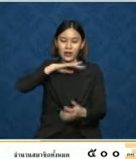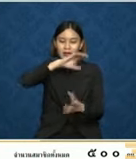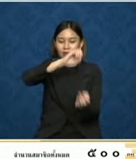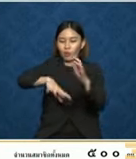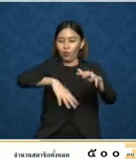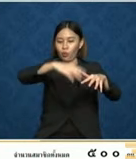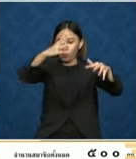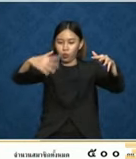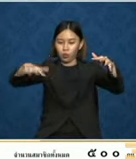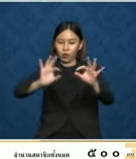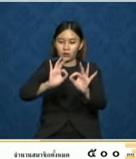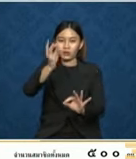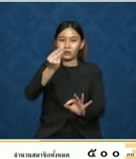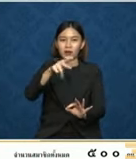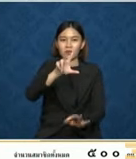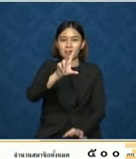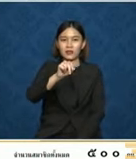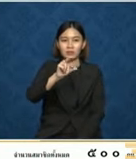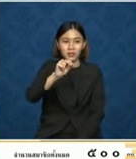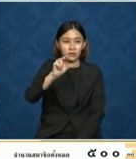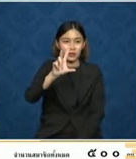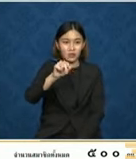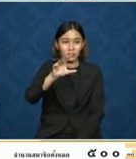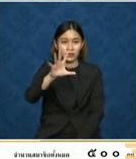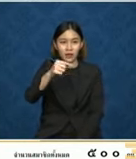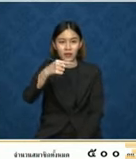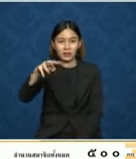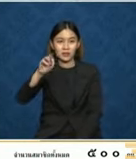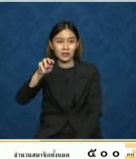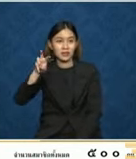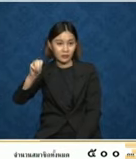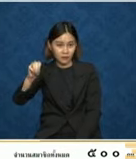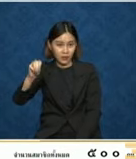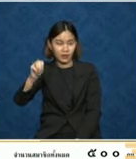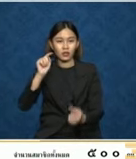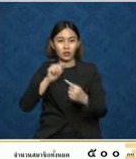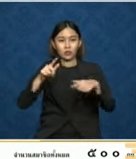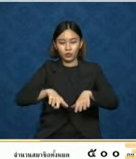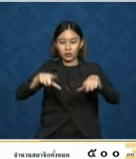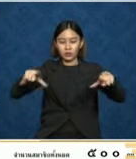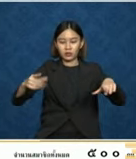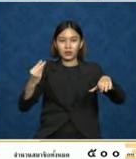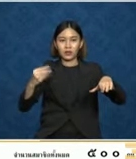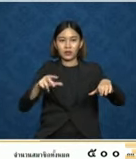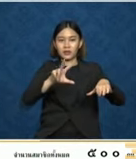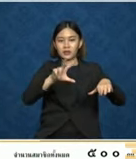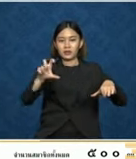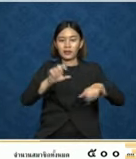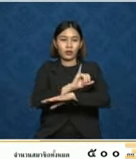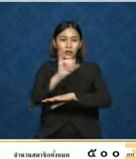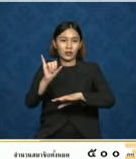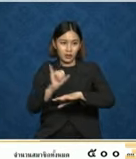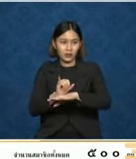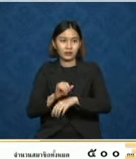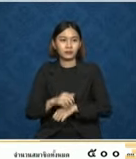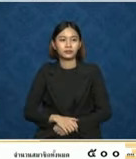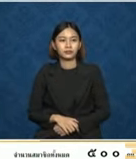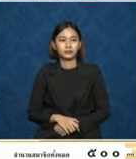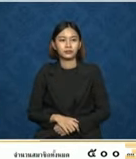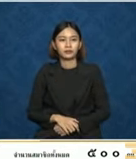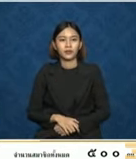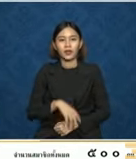มีความสูงกว่า35ถึง40เมตรบนเนื้อที่กว่า300ไร่